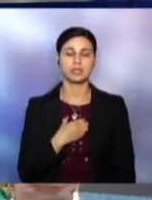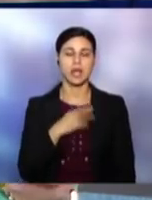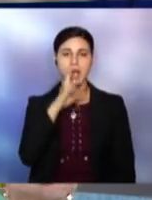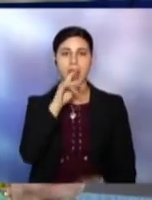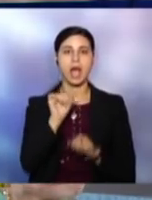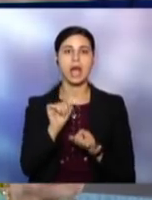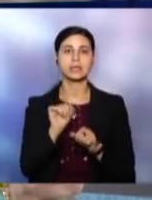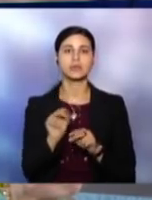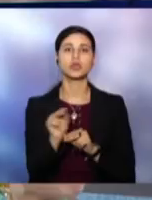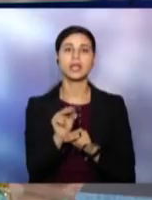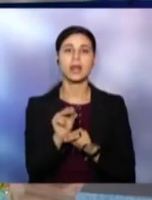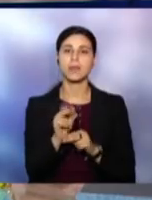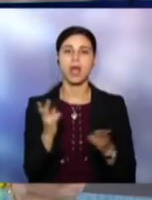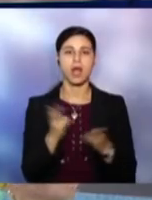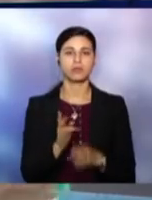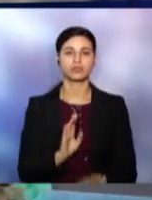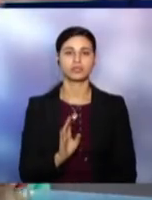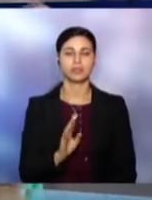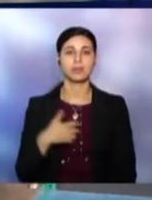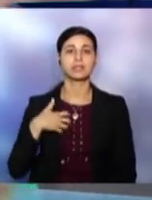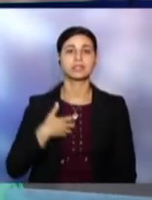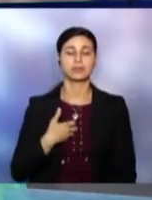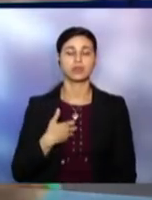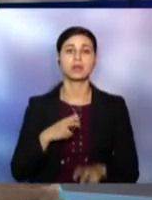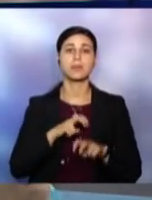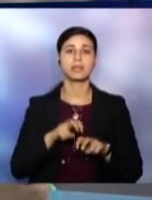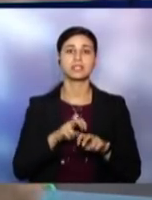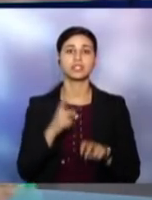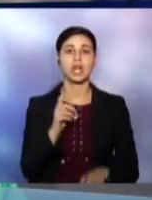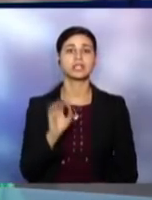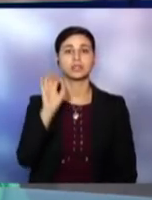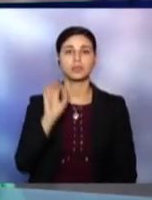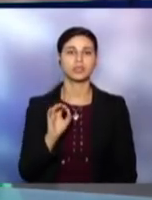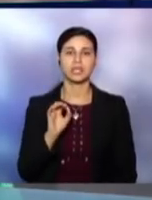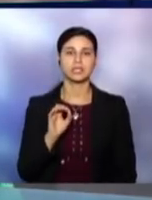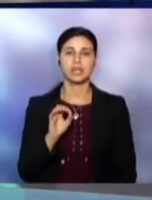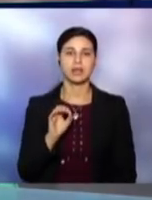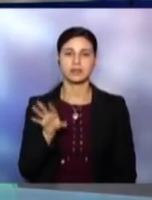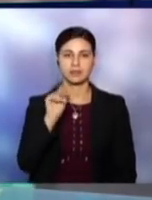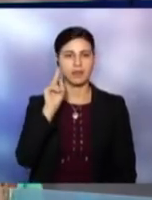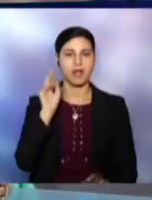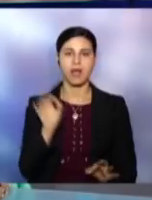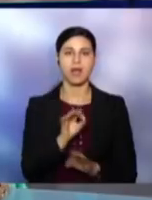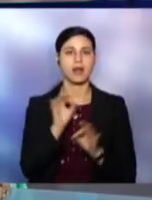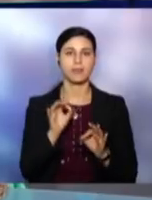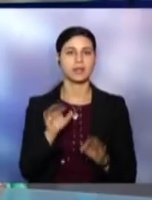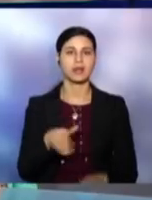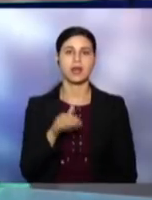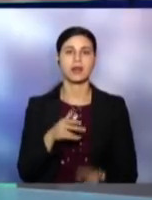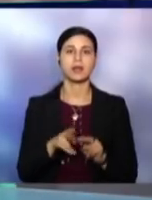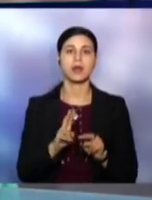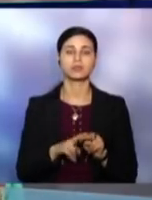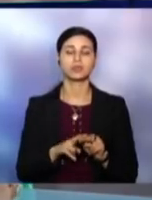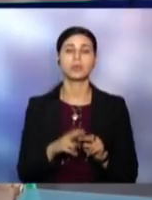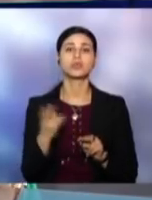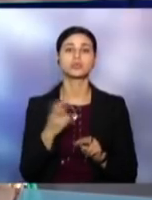უხშირესად არ გვჭირდება. სამწუხაროდ, მედიცინაში 100%-იანი მოგეხსენებათ რომ არაფერი არ არის, ამიტომ